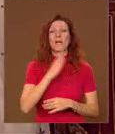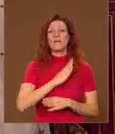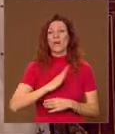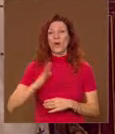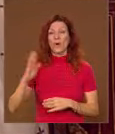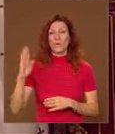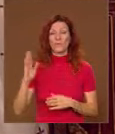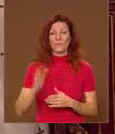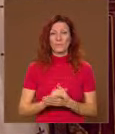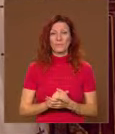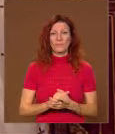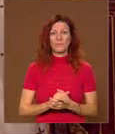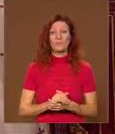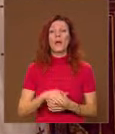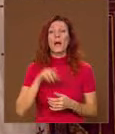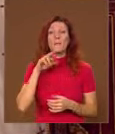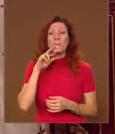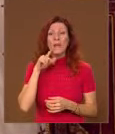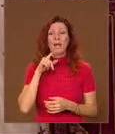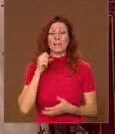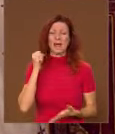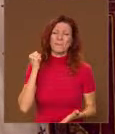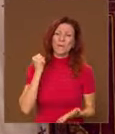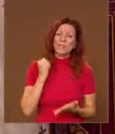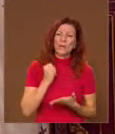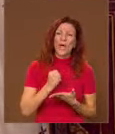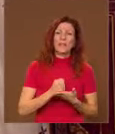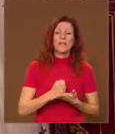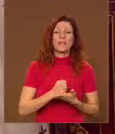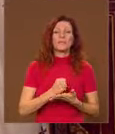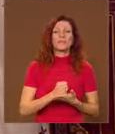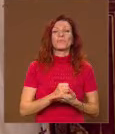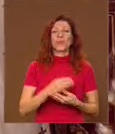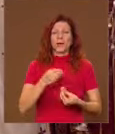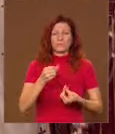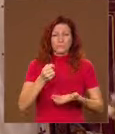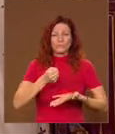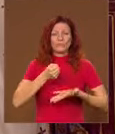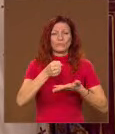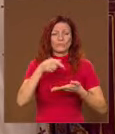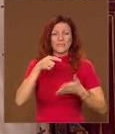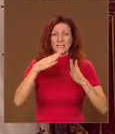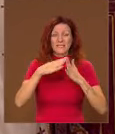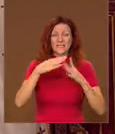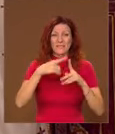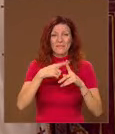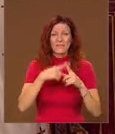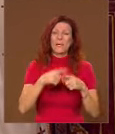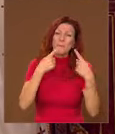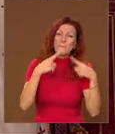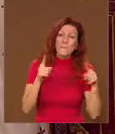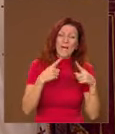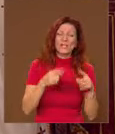веков. Братята, настоятелите, титурите на този свят храм,